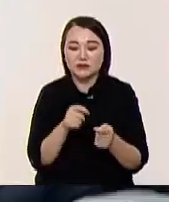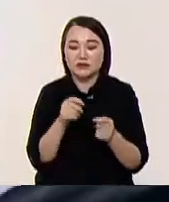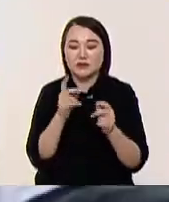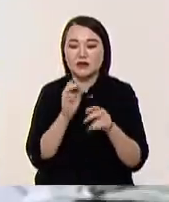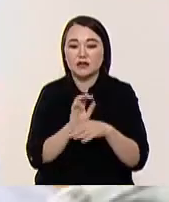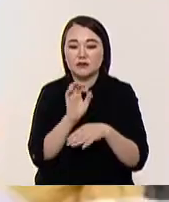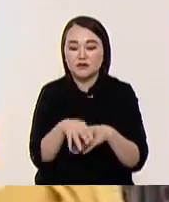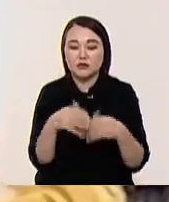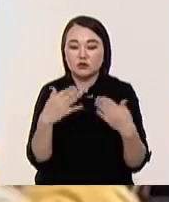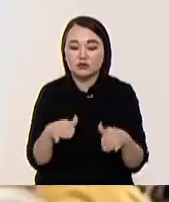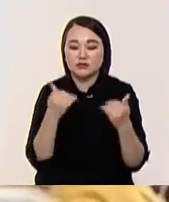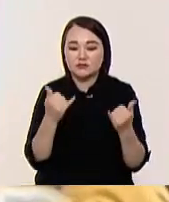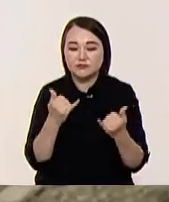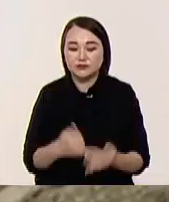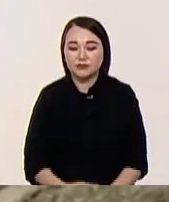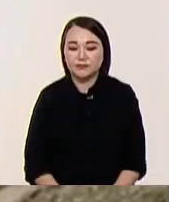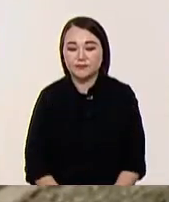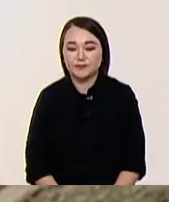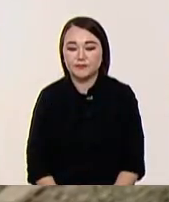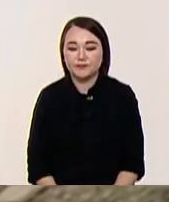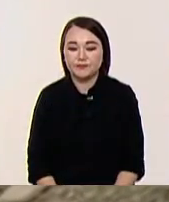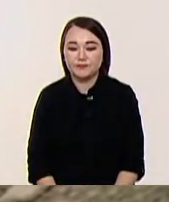регионы уже сегодня.